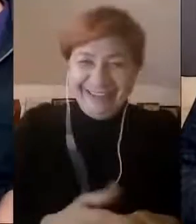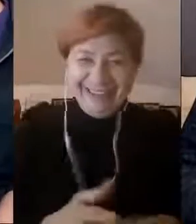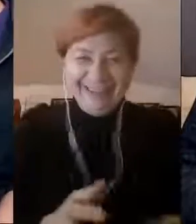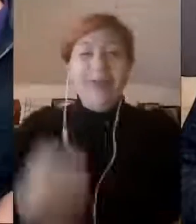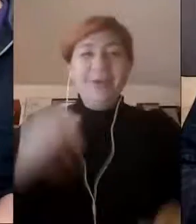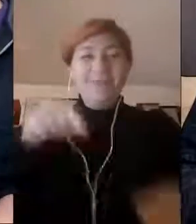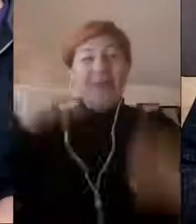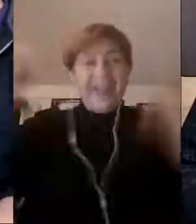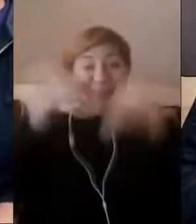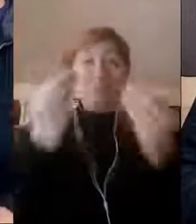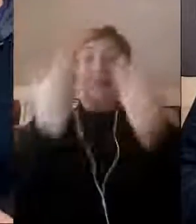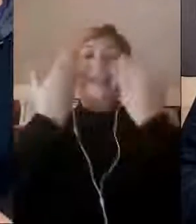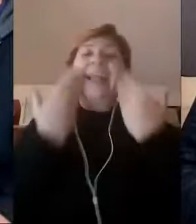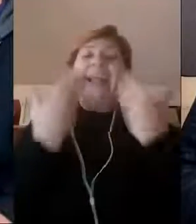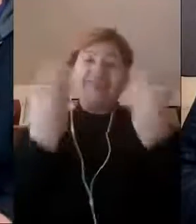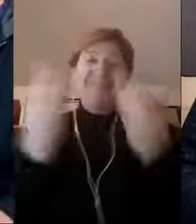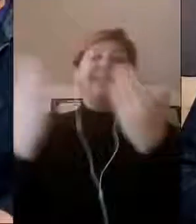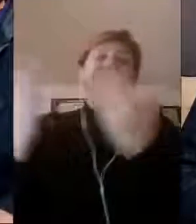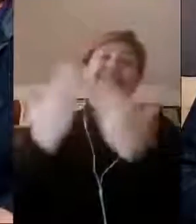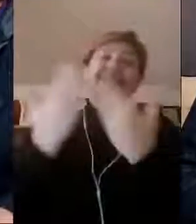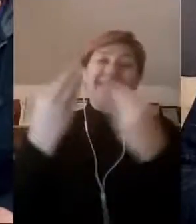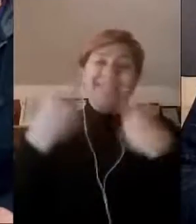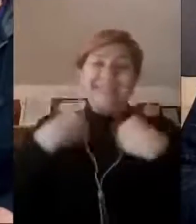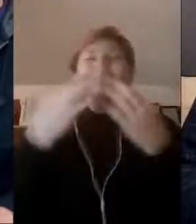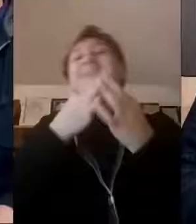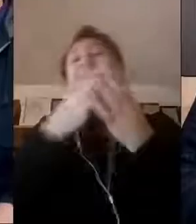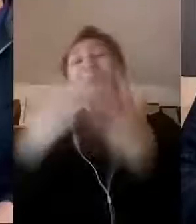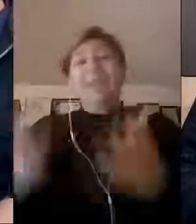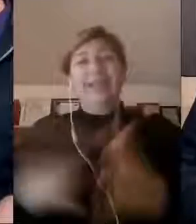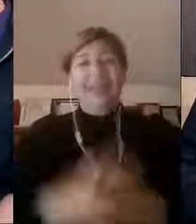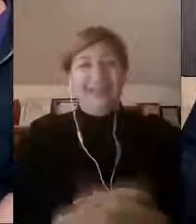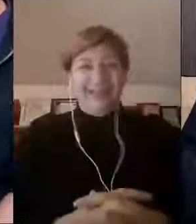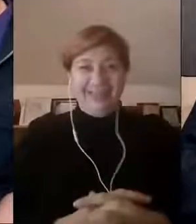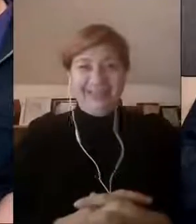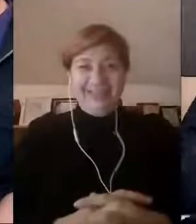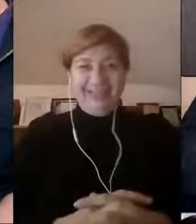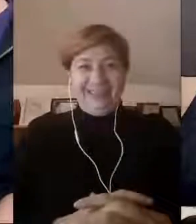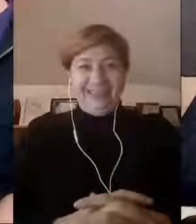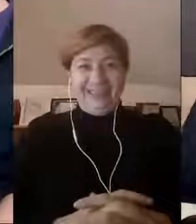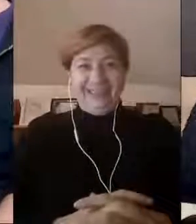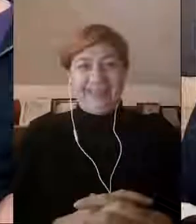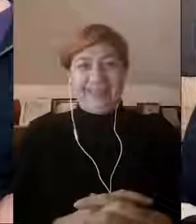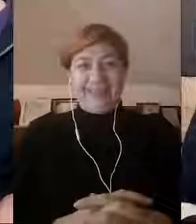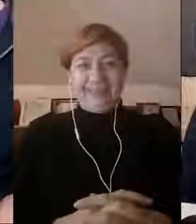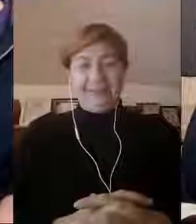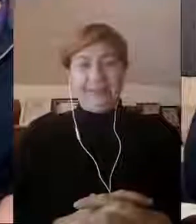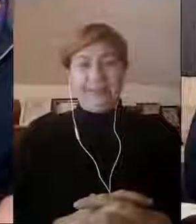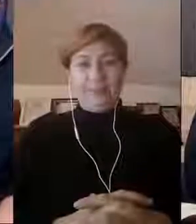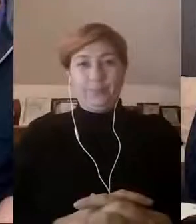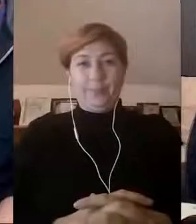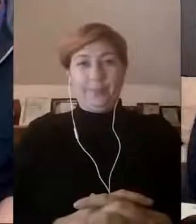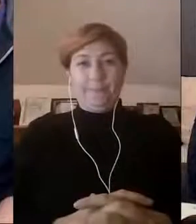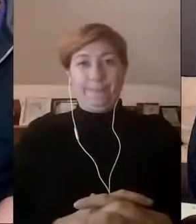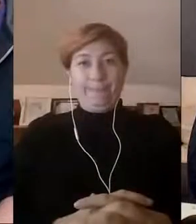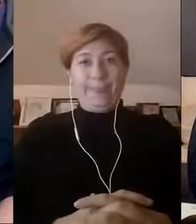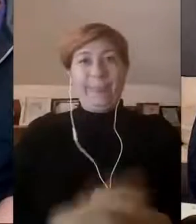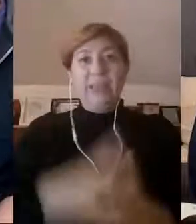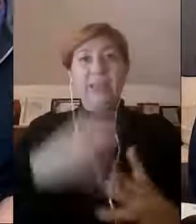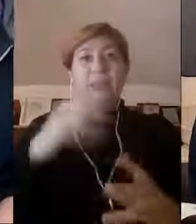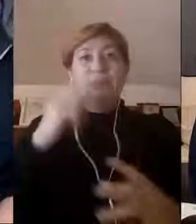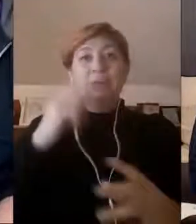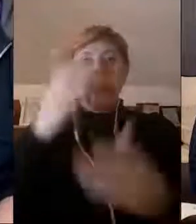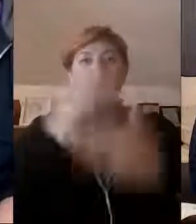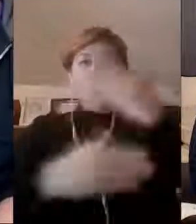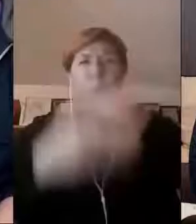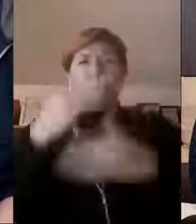verdi bize de. Desteğin için tekrar Eyvallah. çok teşekkürler. Ne demek her zaman, her zaman. Siz Biz küçük. bu arada bunu söylüyoruz ama sen yorgunsun diye